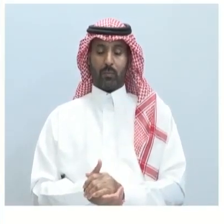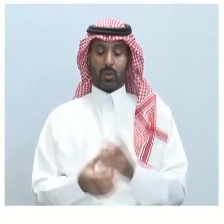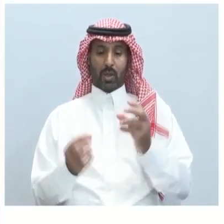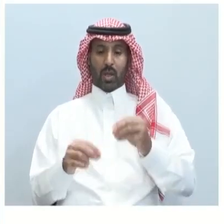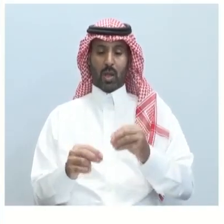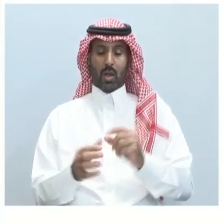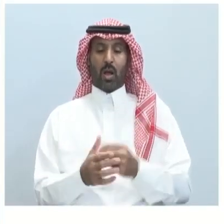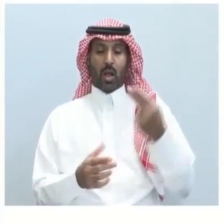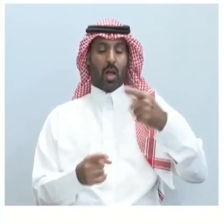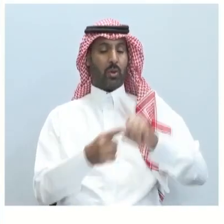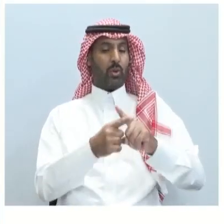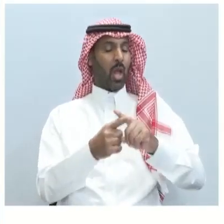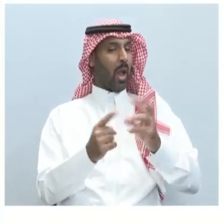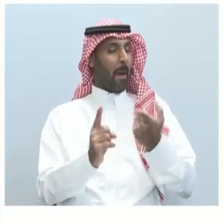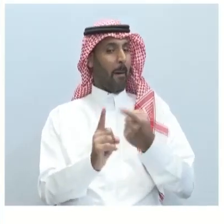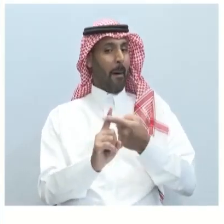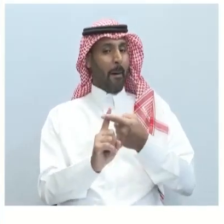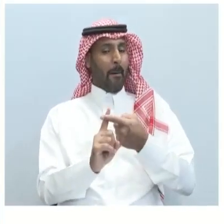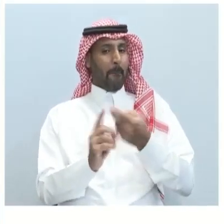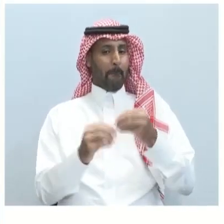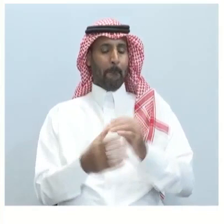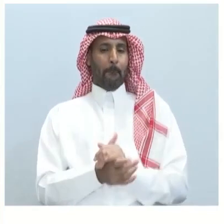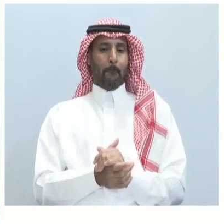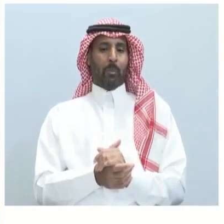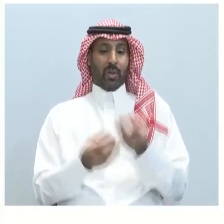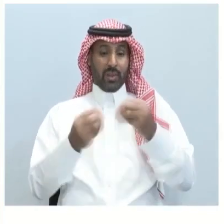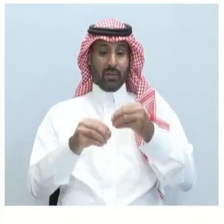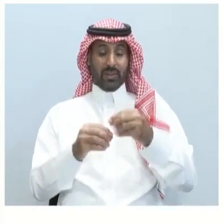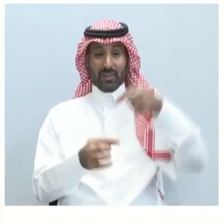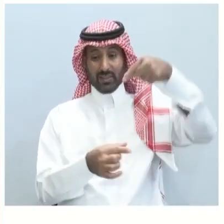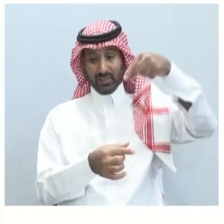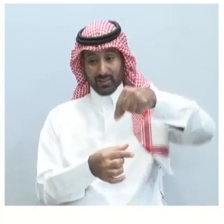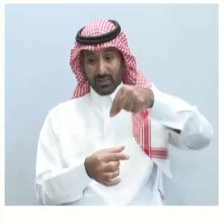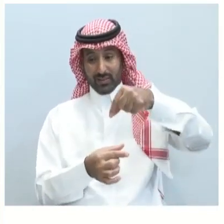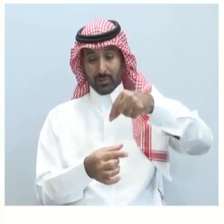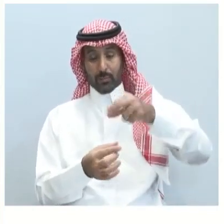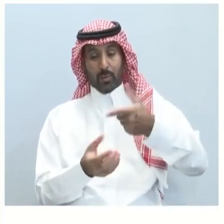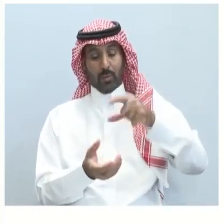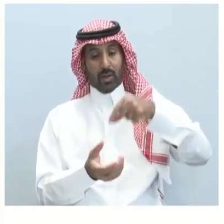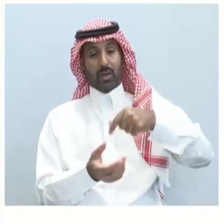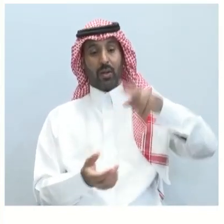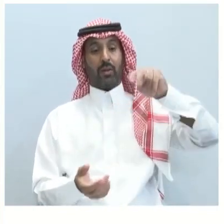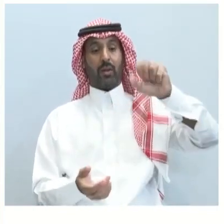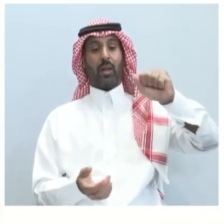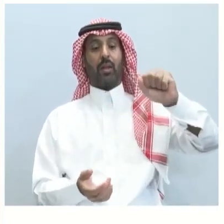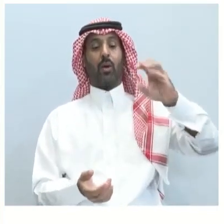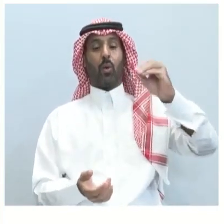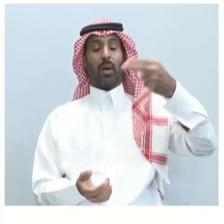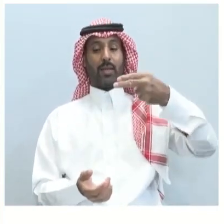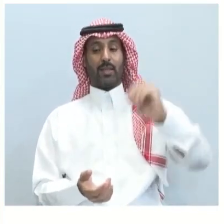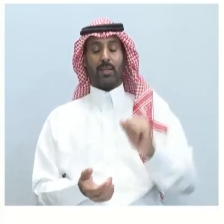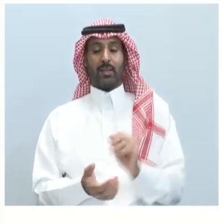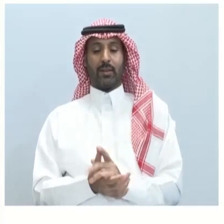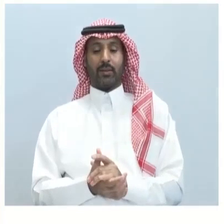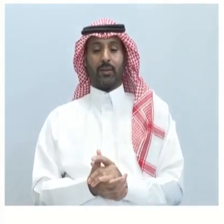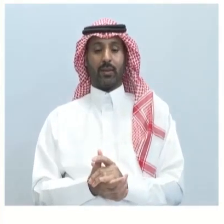ايون الهيدروك الهيدروجين ما الذي يحدث عليه اذا اضفنا اليه ايش قطره من الان اي او اتش لاحظ